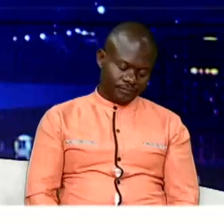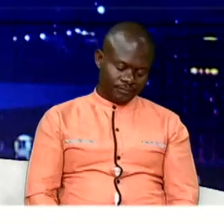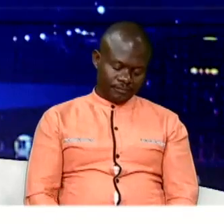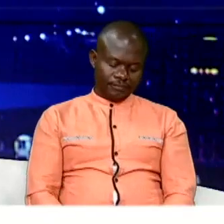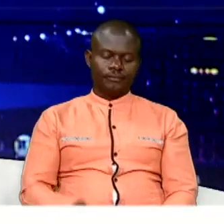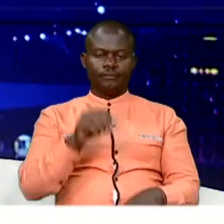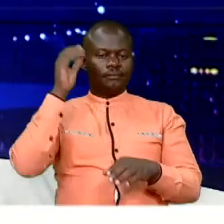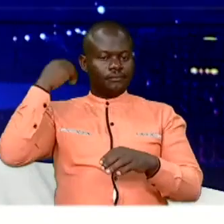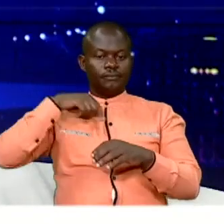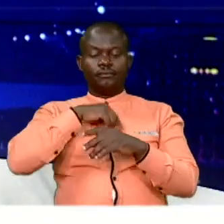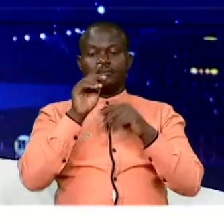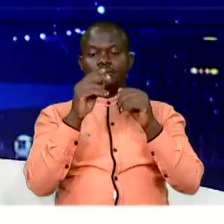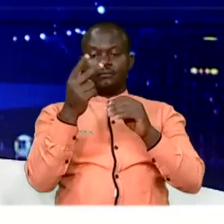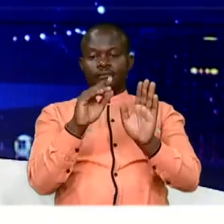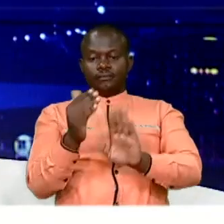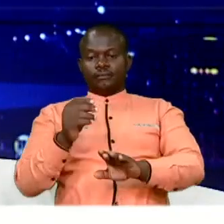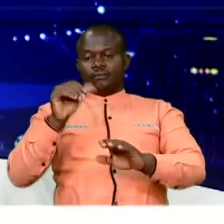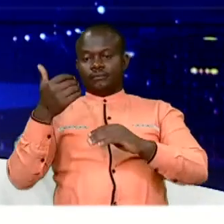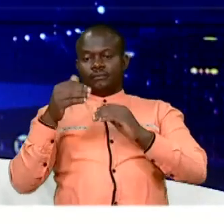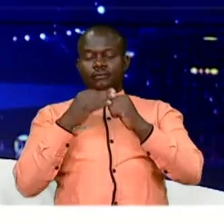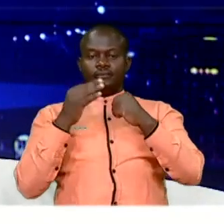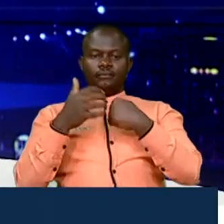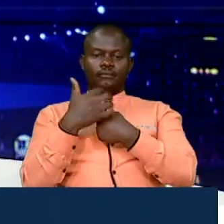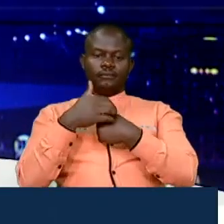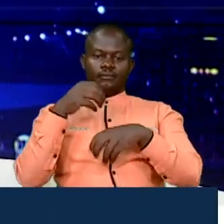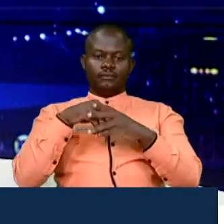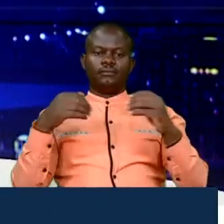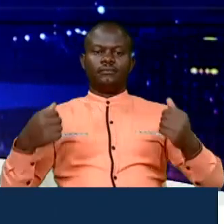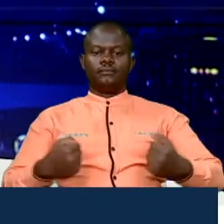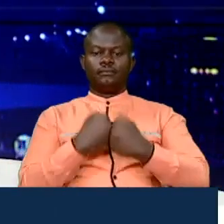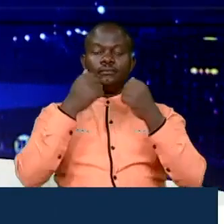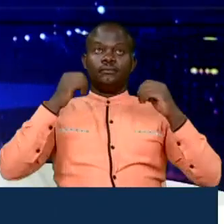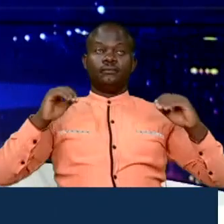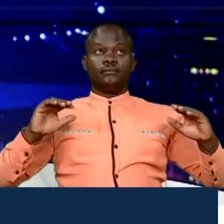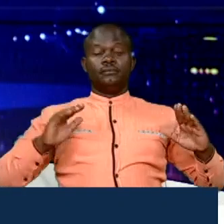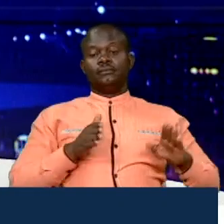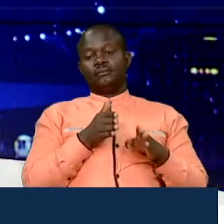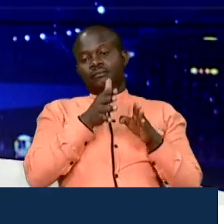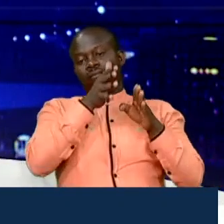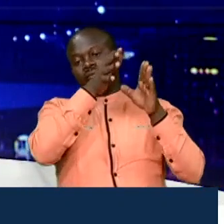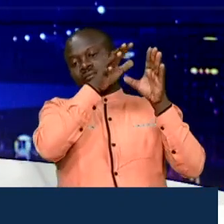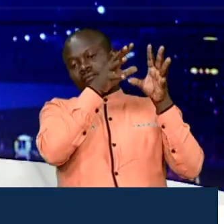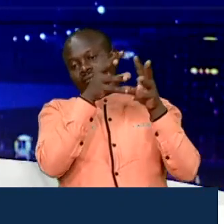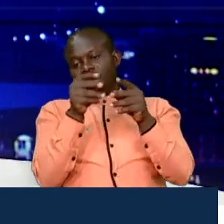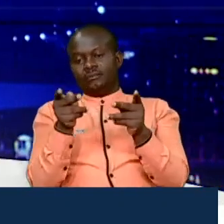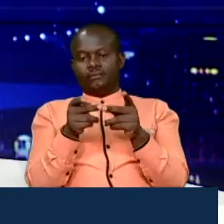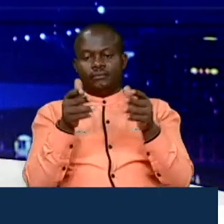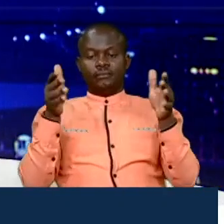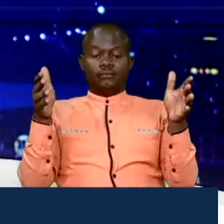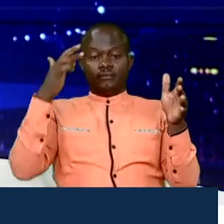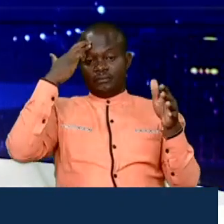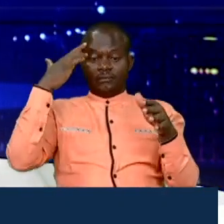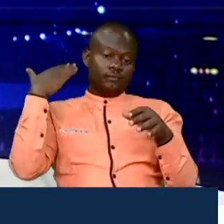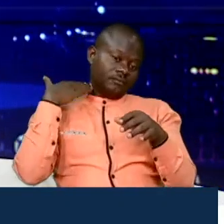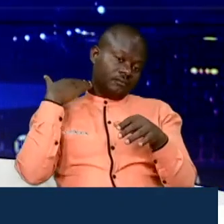Abantu babiri bapfuye abandi umunani barakomereka mu mpanuka y'umukingo wabagwiriye aharimo kwangurirwa urwibutso rwa